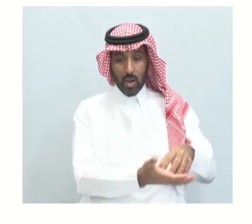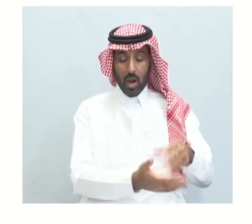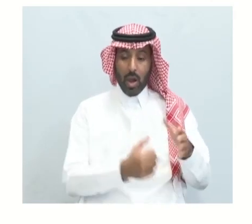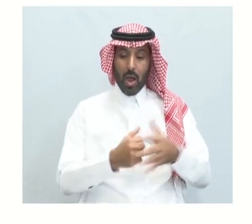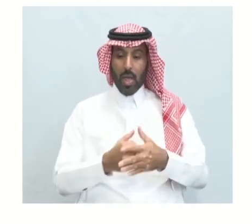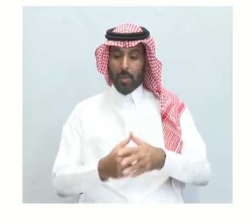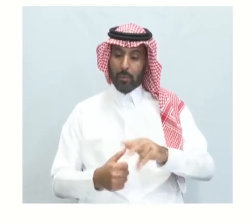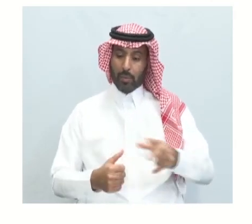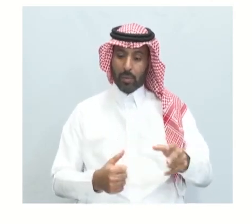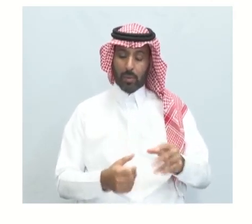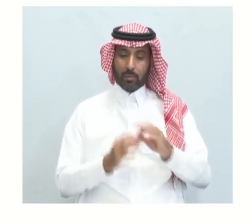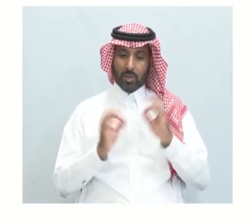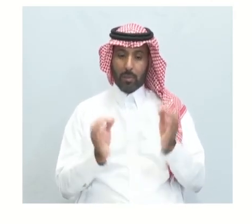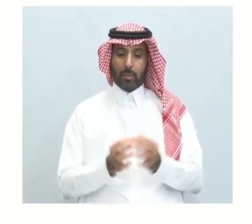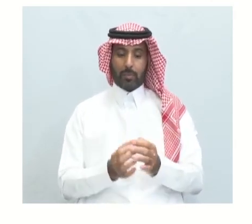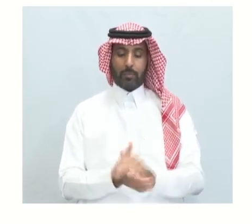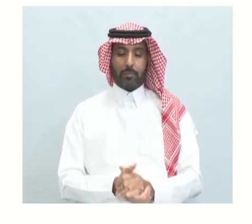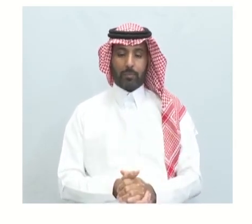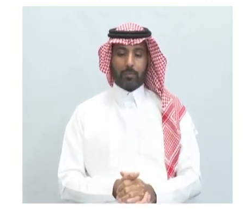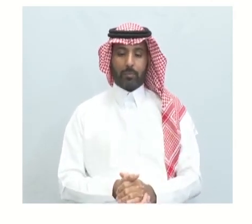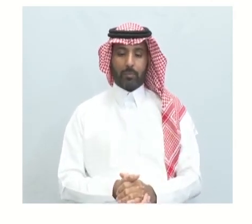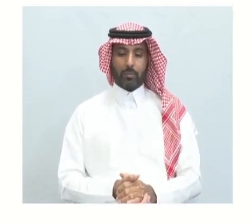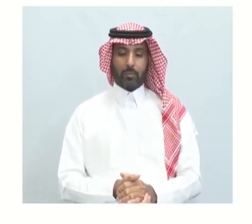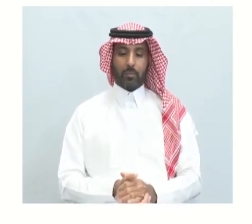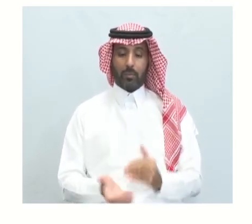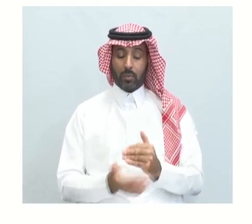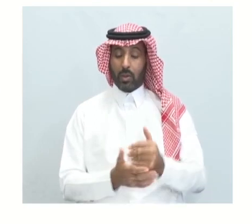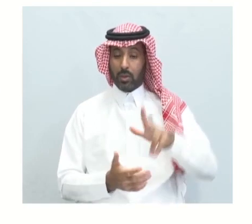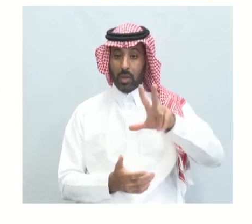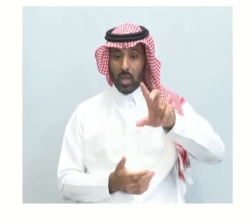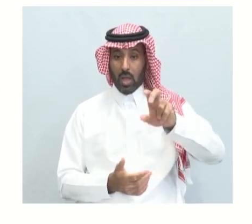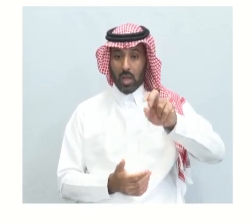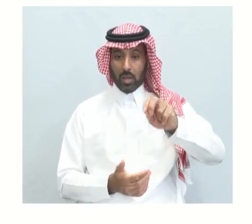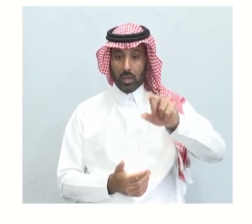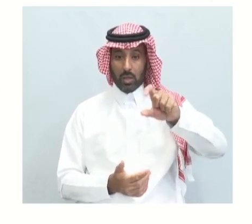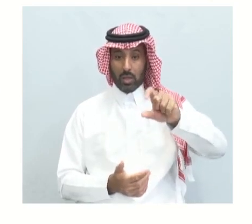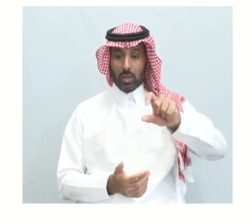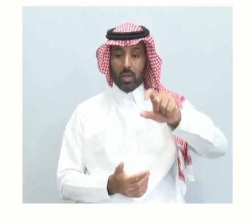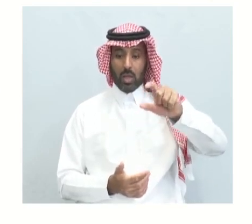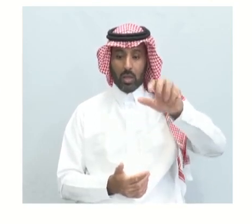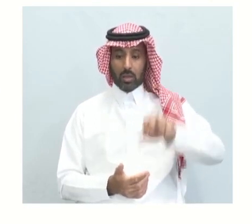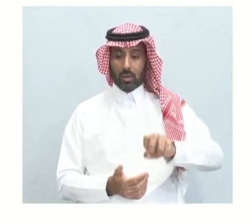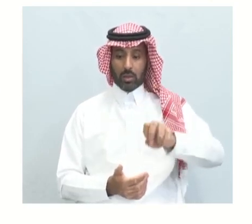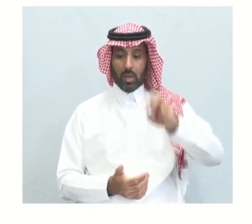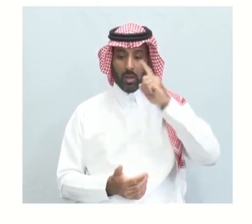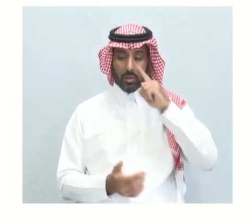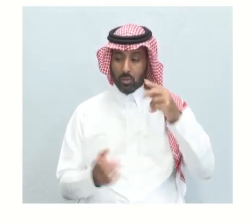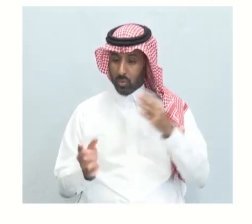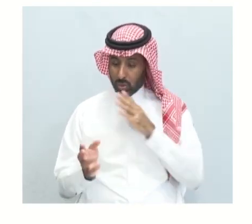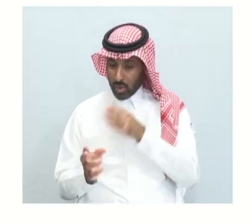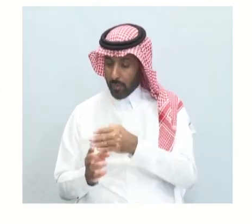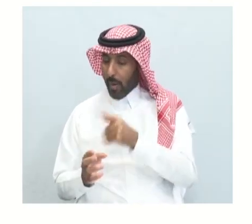والخدمات المجتمعيه وستصبح الجديه وجهه شباب المملكه